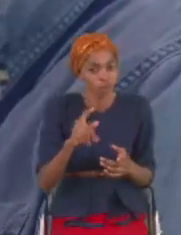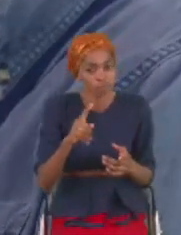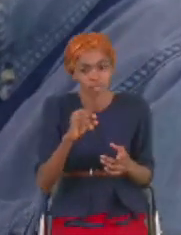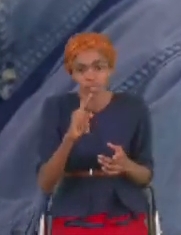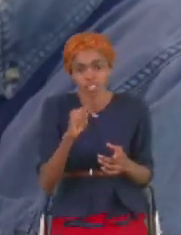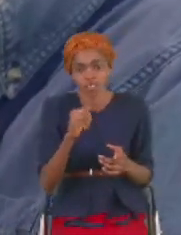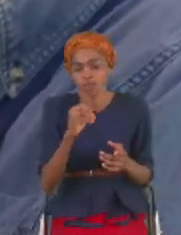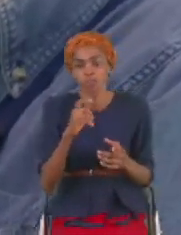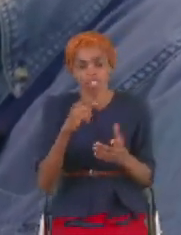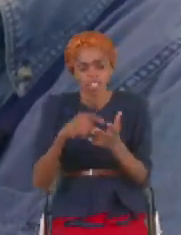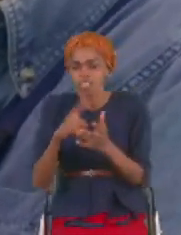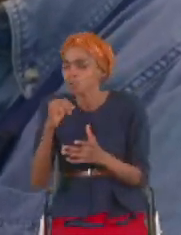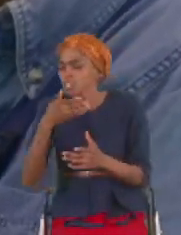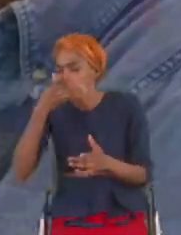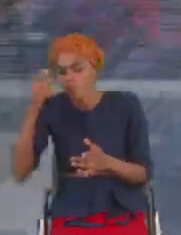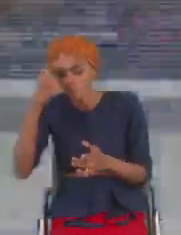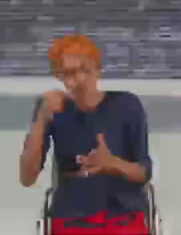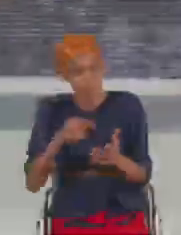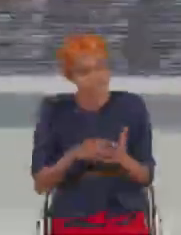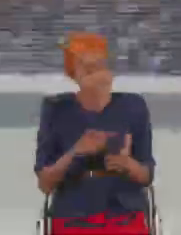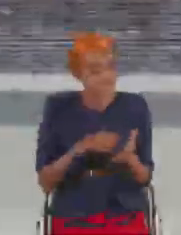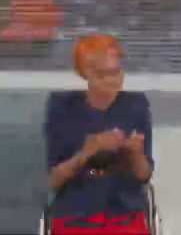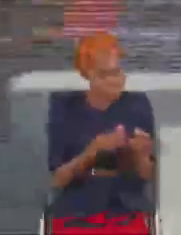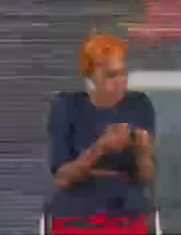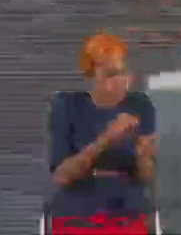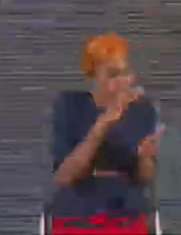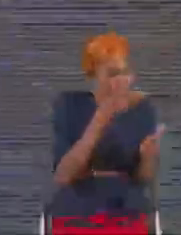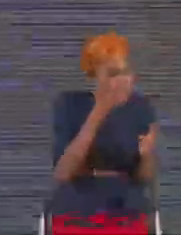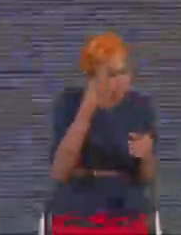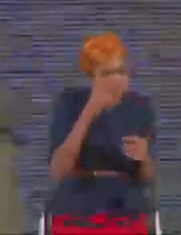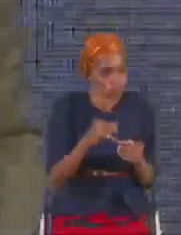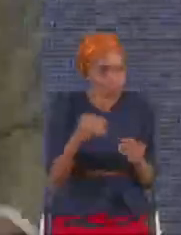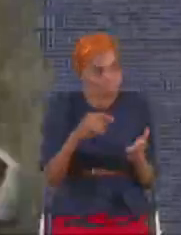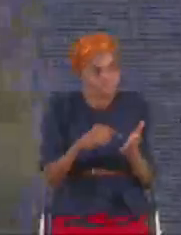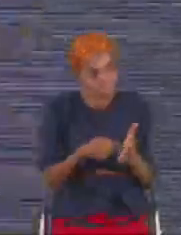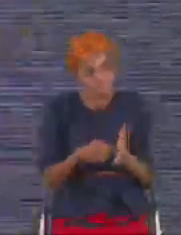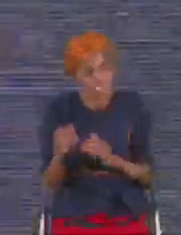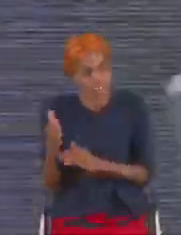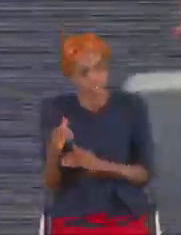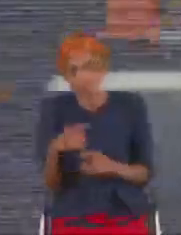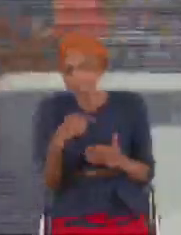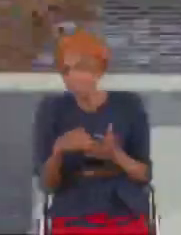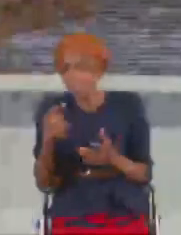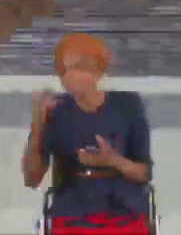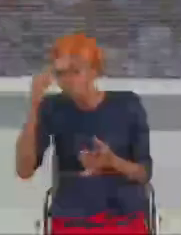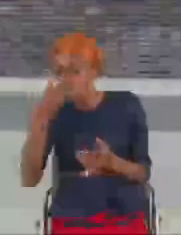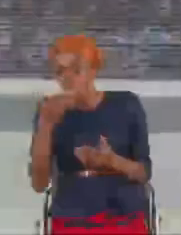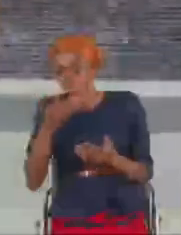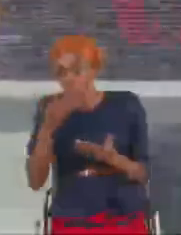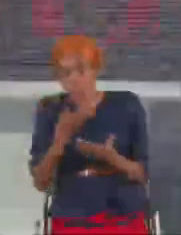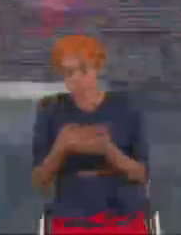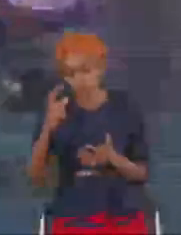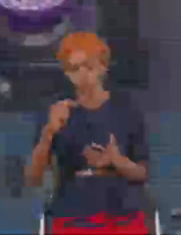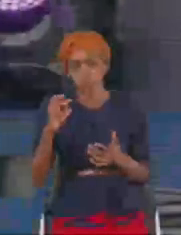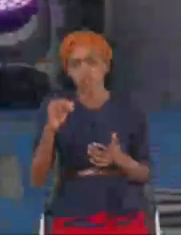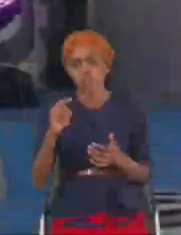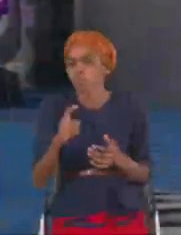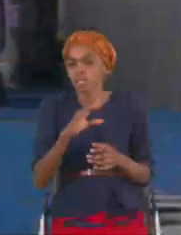patate l'autre est mieux pour la ricoh l'autre est mieux pour eux mêmes et de